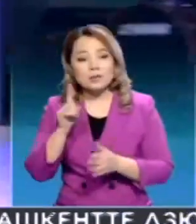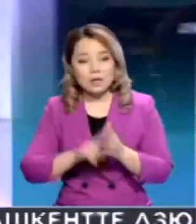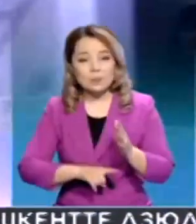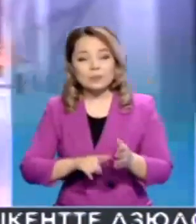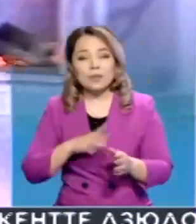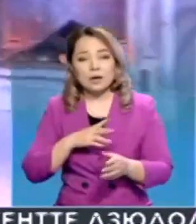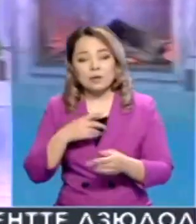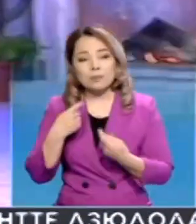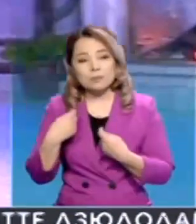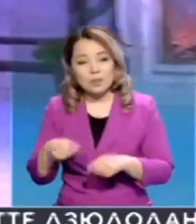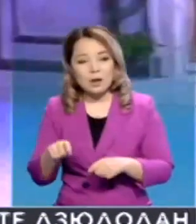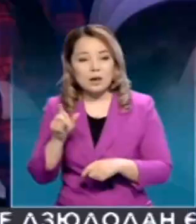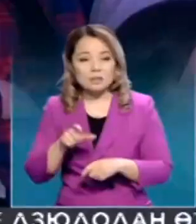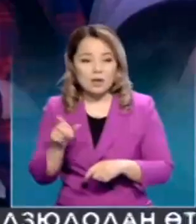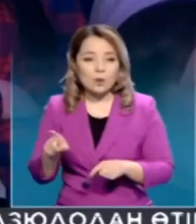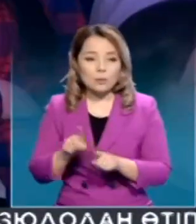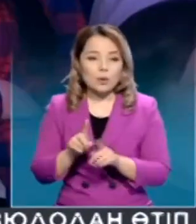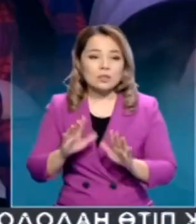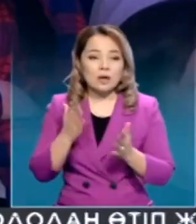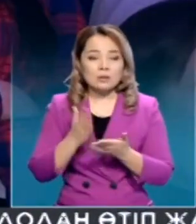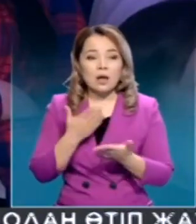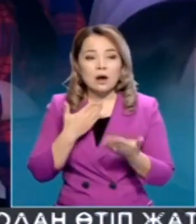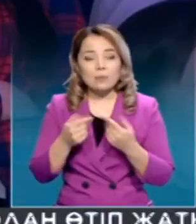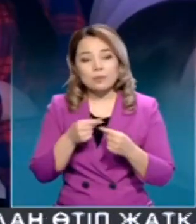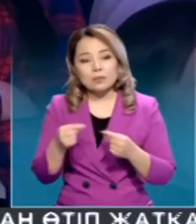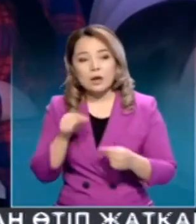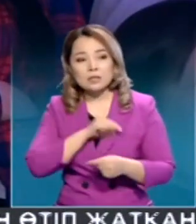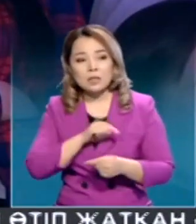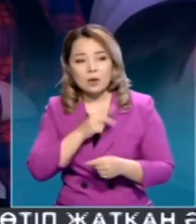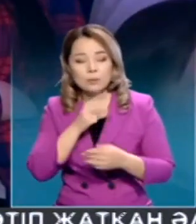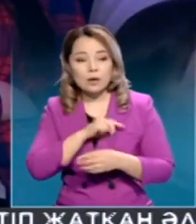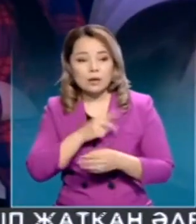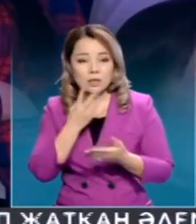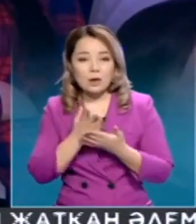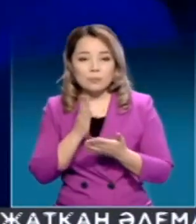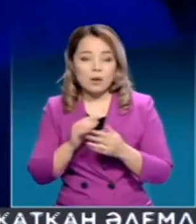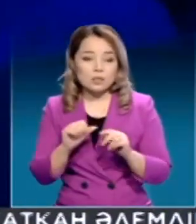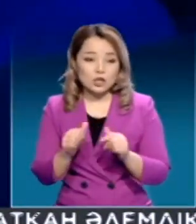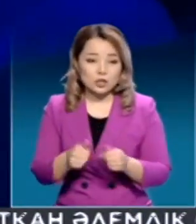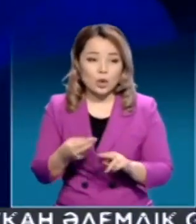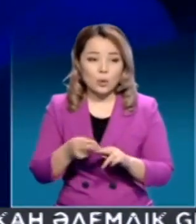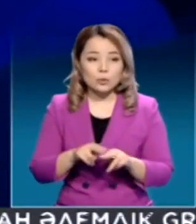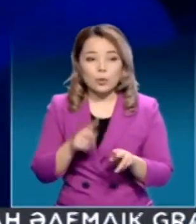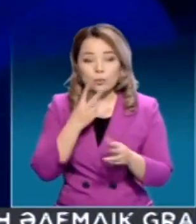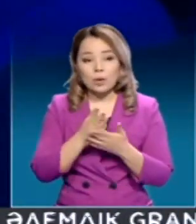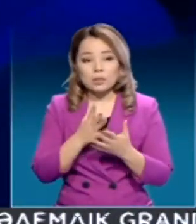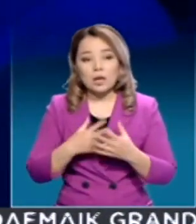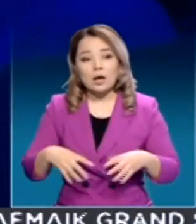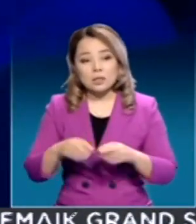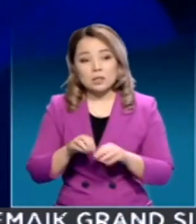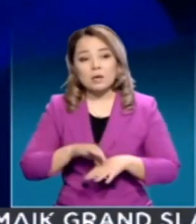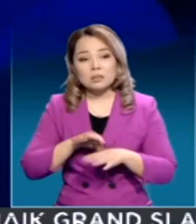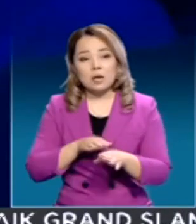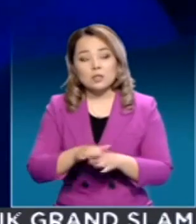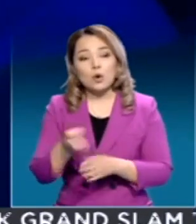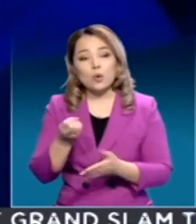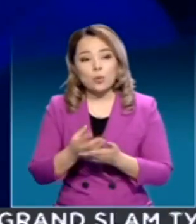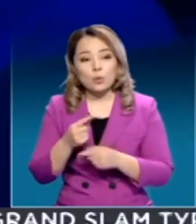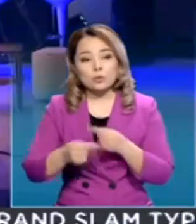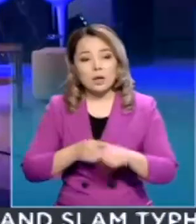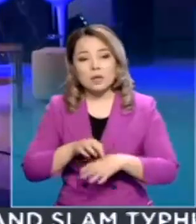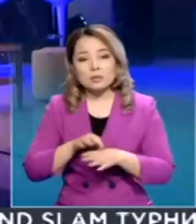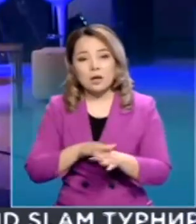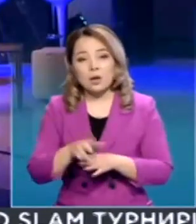пен сатқындық сынды адам болмысындағы қарама-қайшы мінез құлық бейнеленген. Осыны бере отырып, отбасы құрудағы құндылықтар